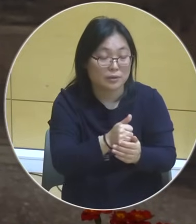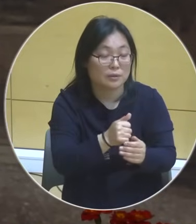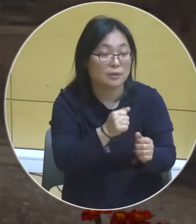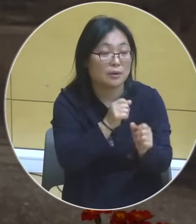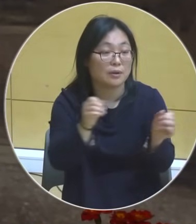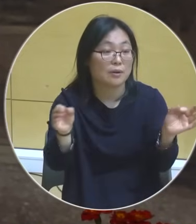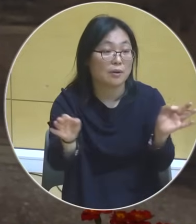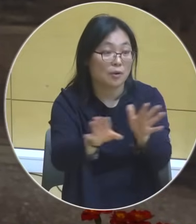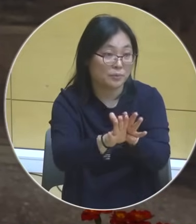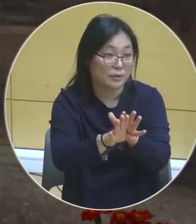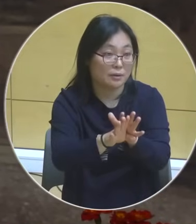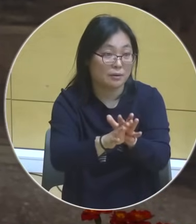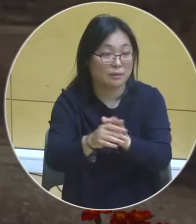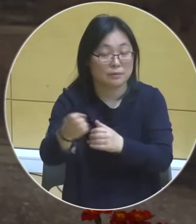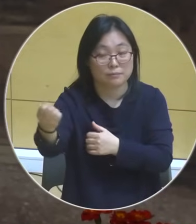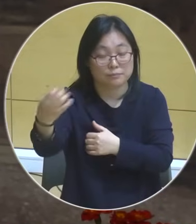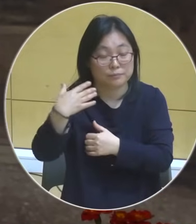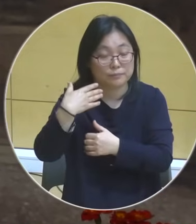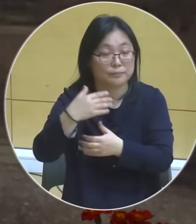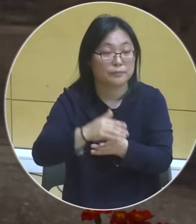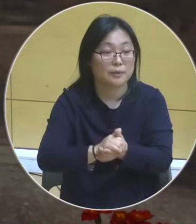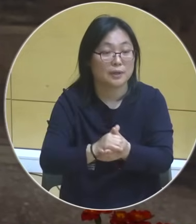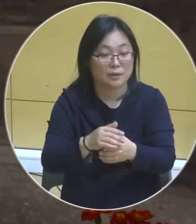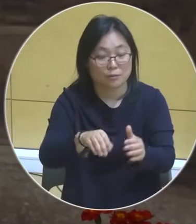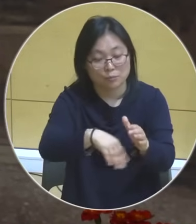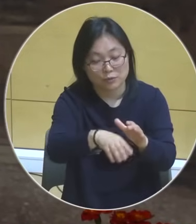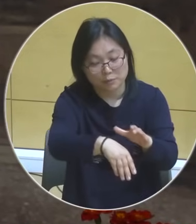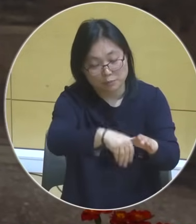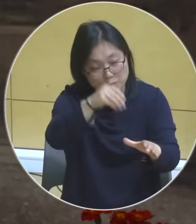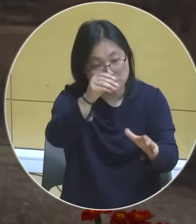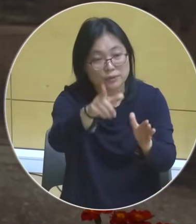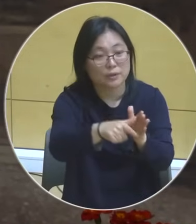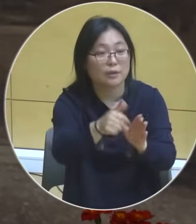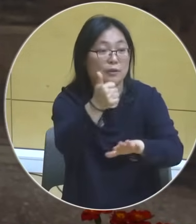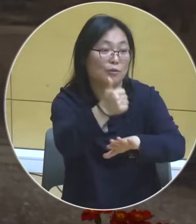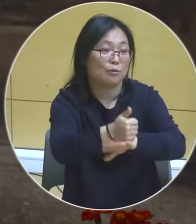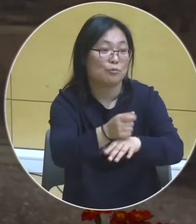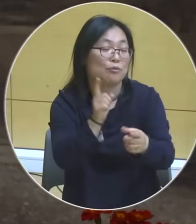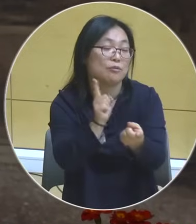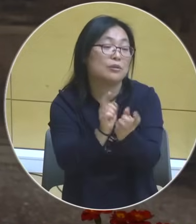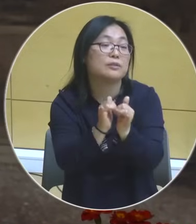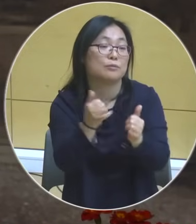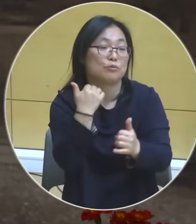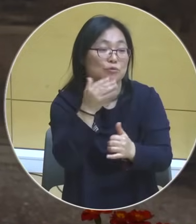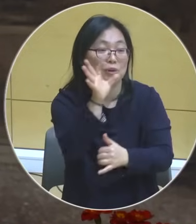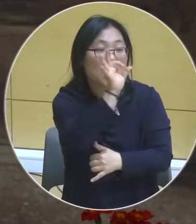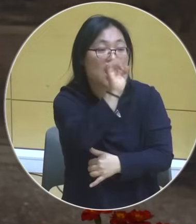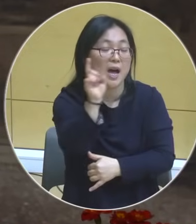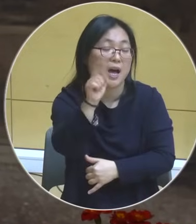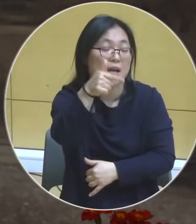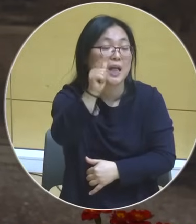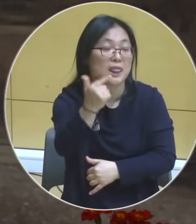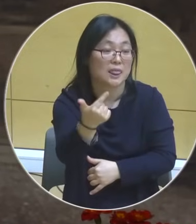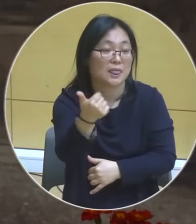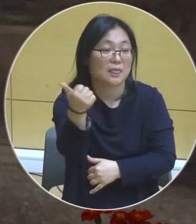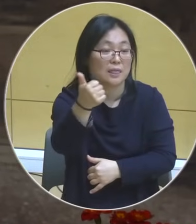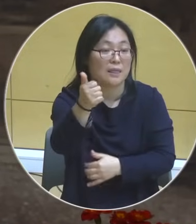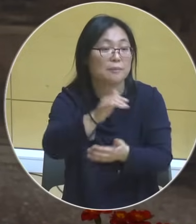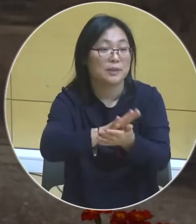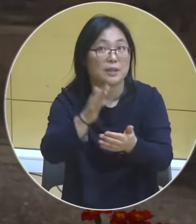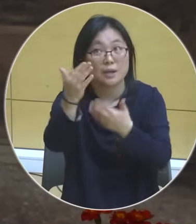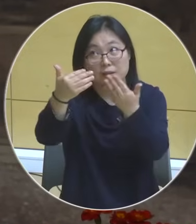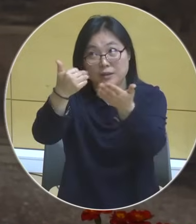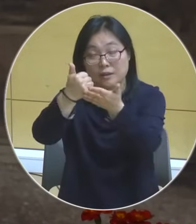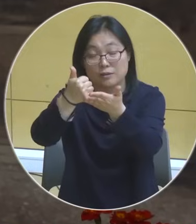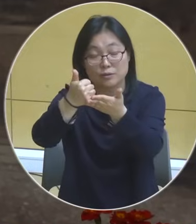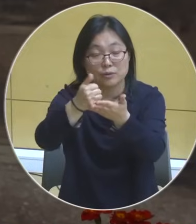말씀합니다. 그렇게 해서 이 제비뽑기를 할 때 결국 걸린 사람이 아간이었습니다. 하나님께서는